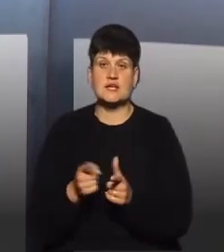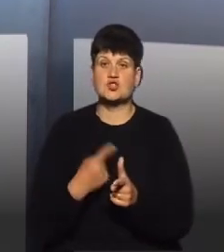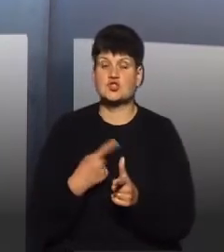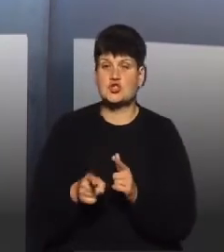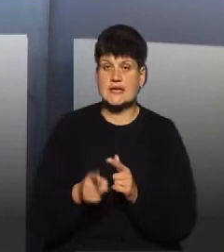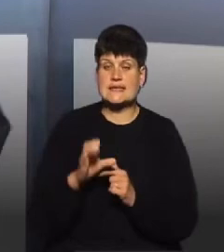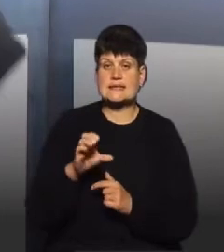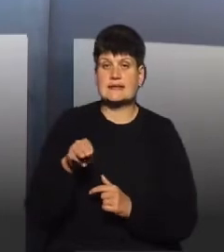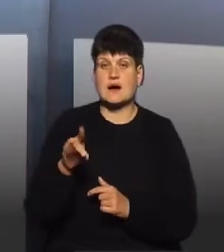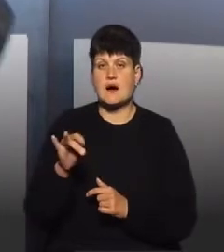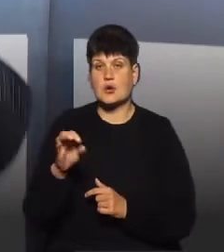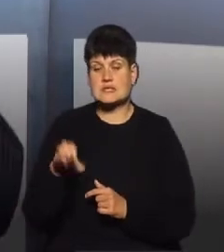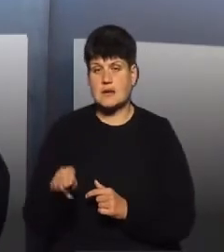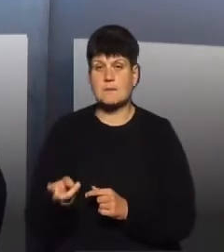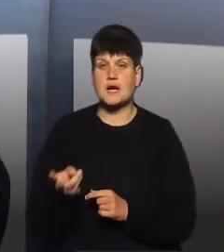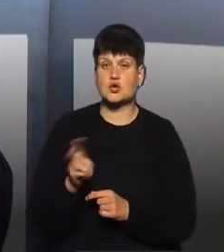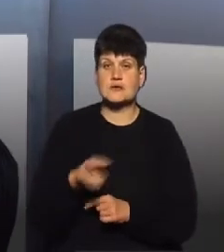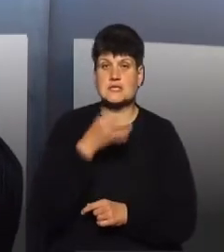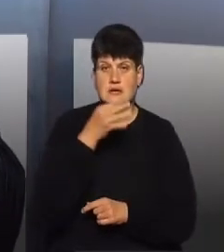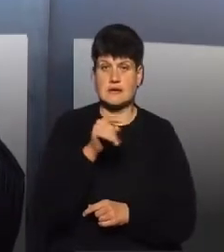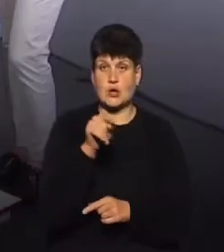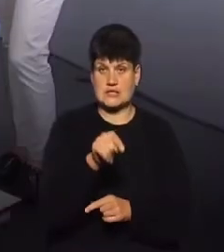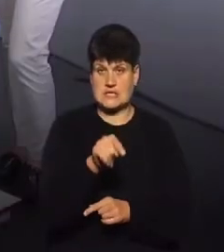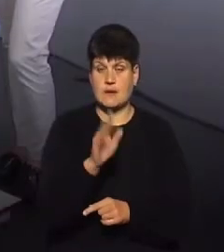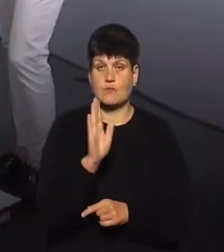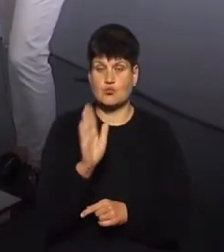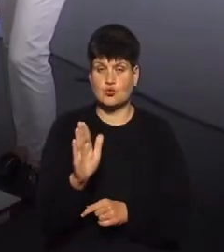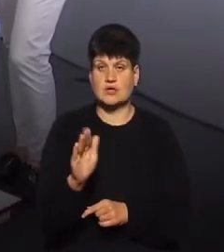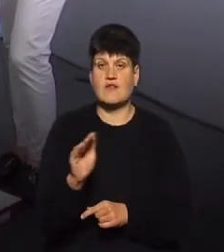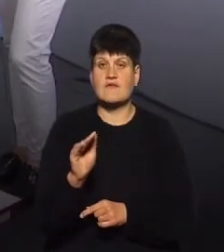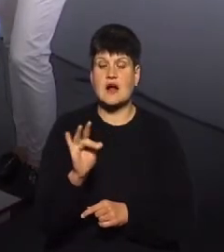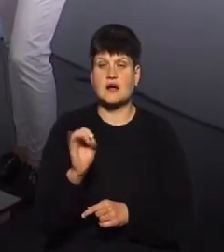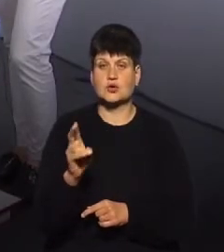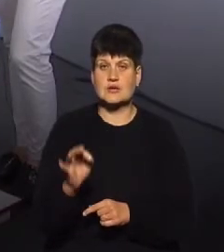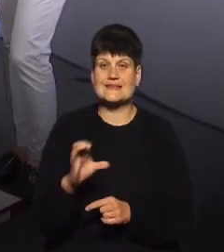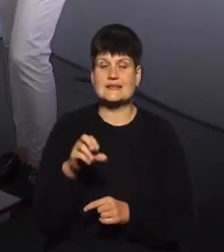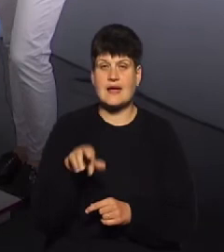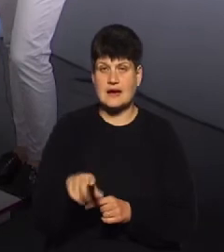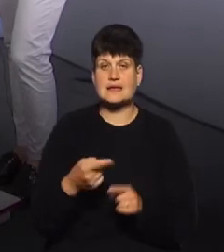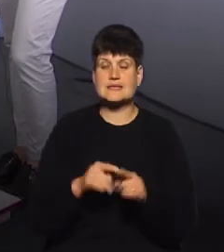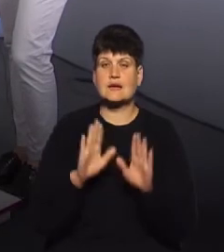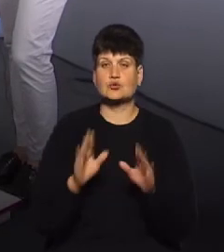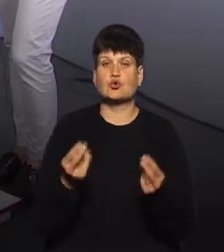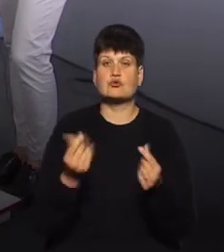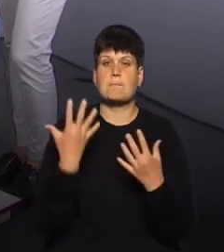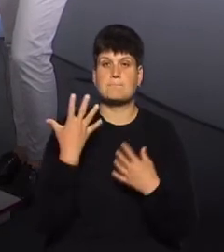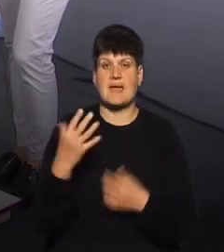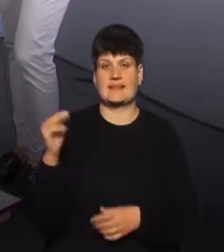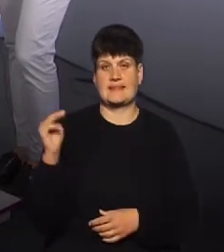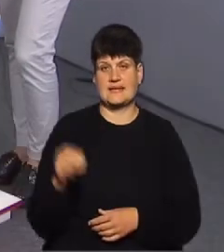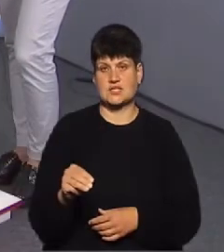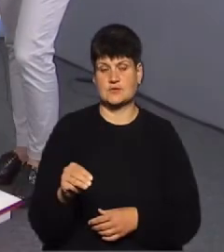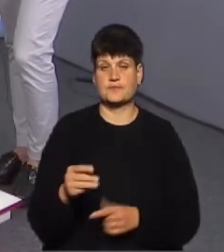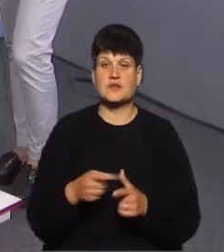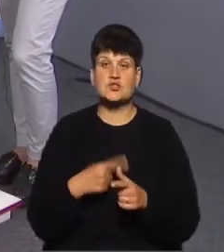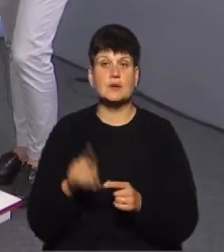там прийшов і сказав, оце буде франко-стеля, оце буде коштувати 5 тисяч. А чи буде коштувати? І